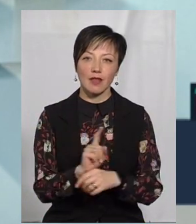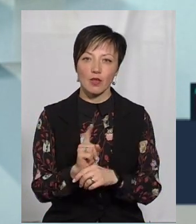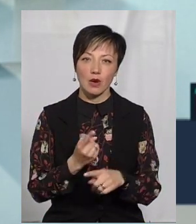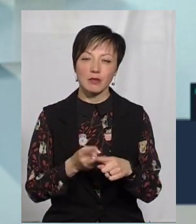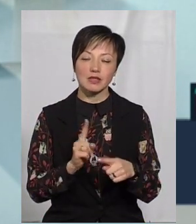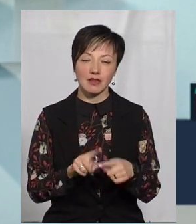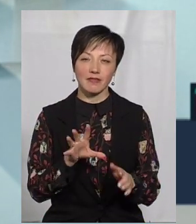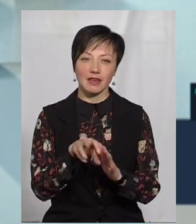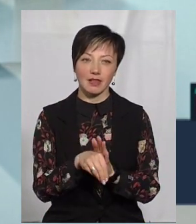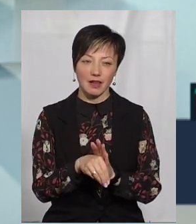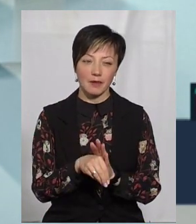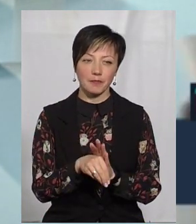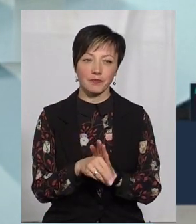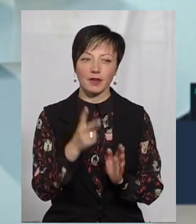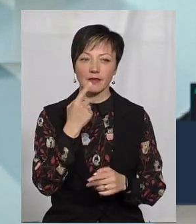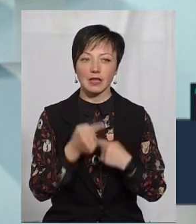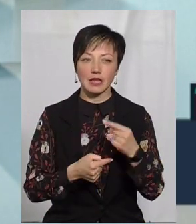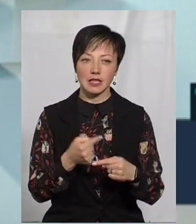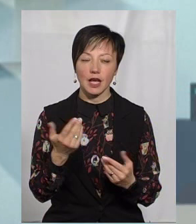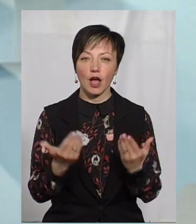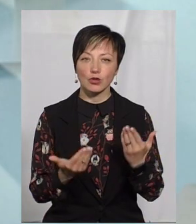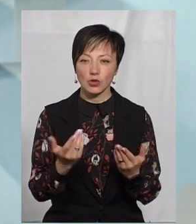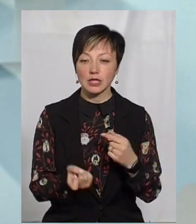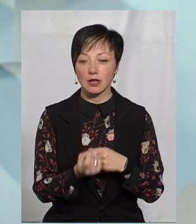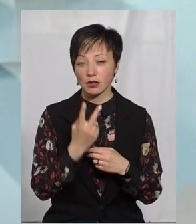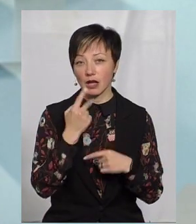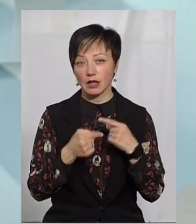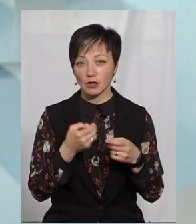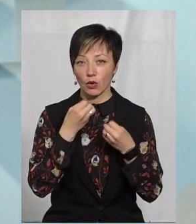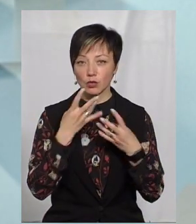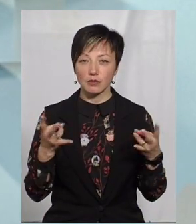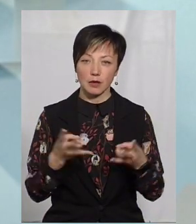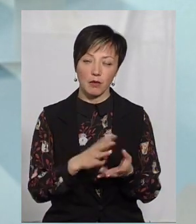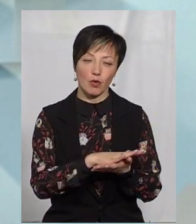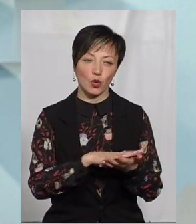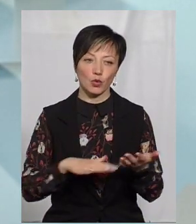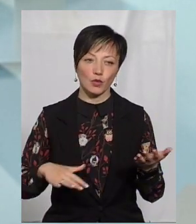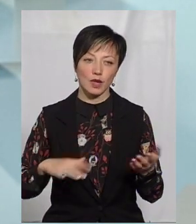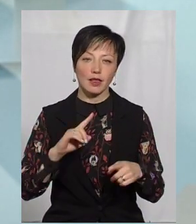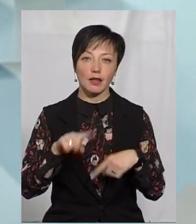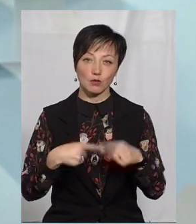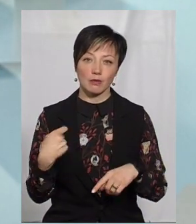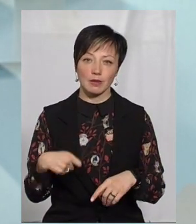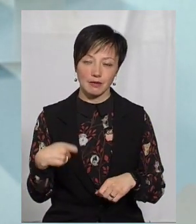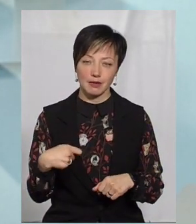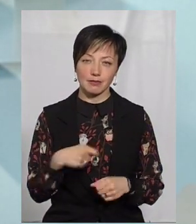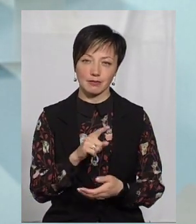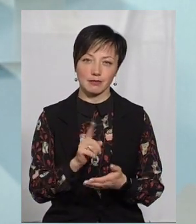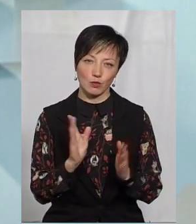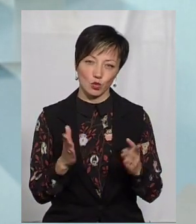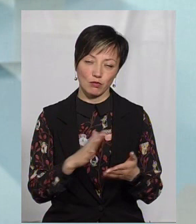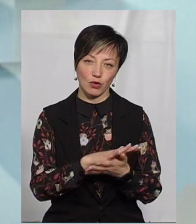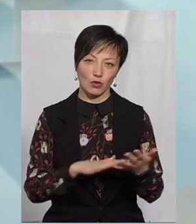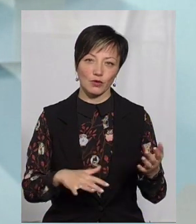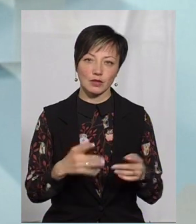Сподіваюся, це війде в традицію. Тому що якщо зароджується якась традиція хороша, її потрібно продовжувати, і вже наступні президенти будуть